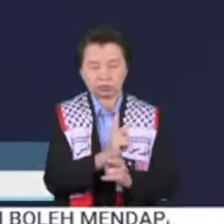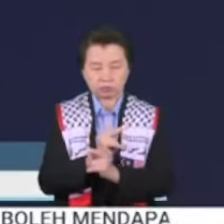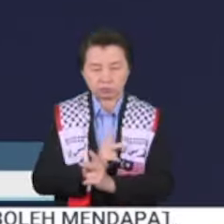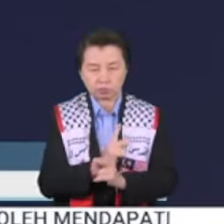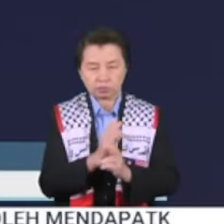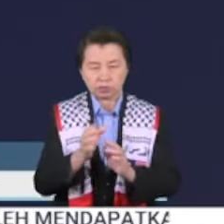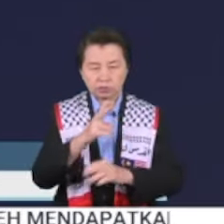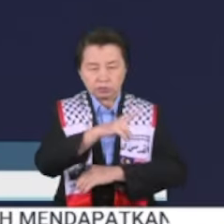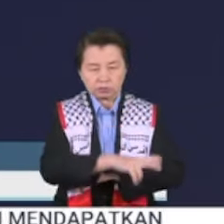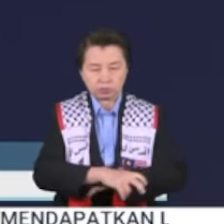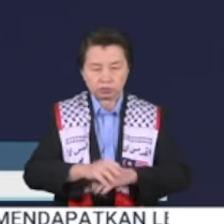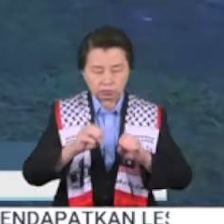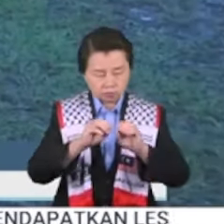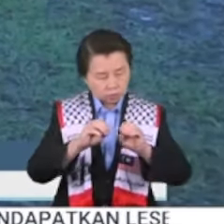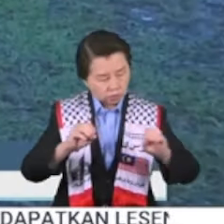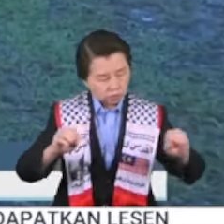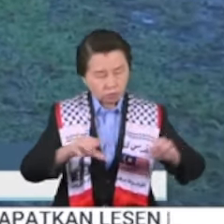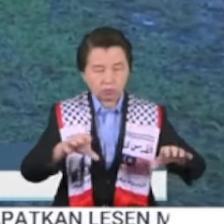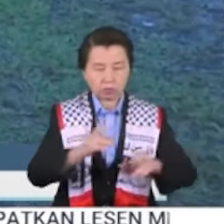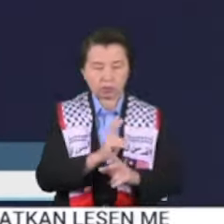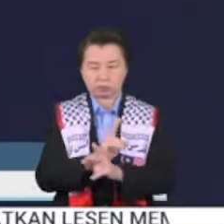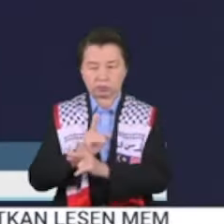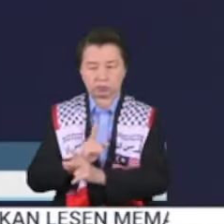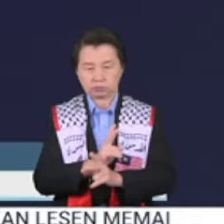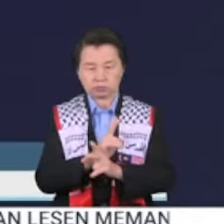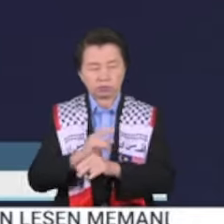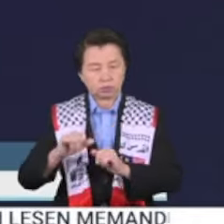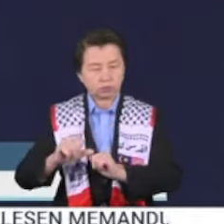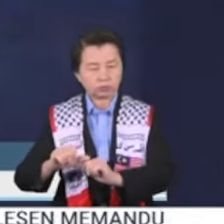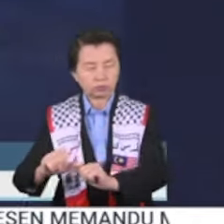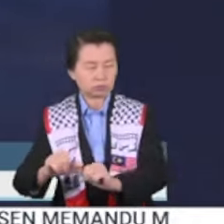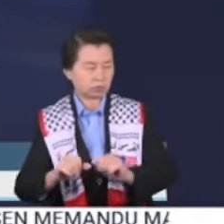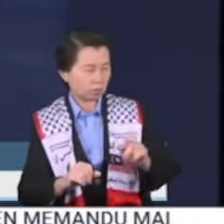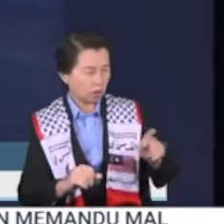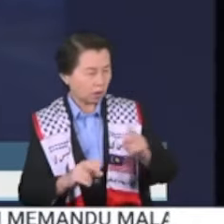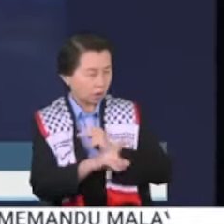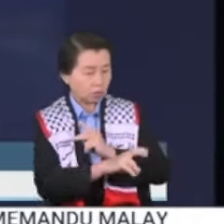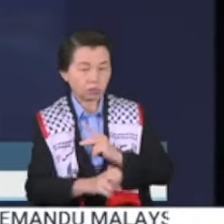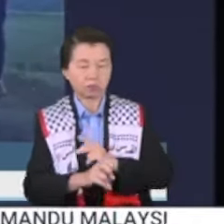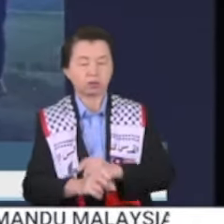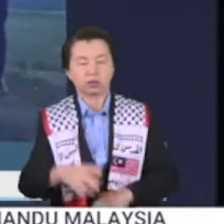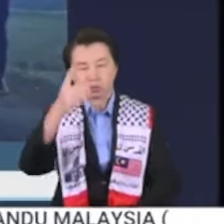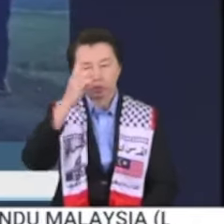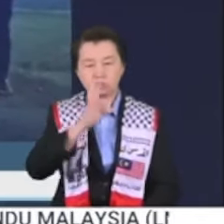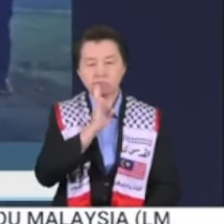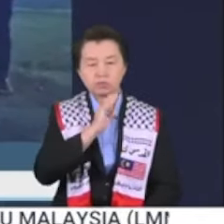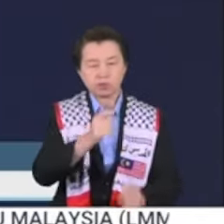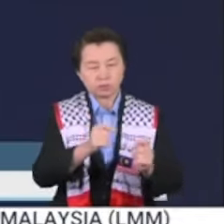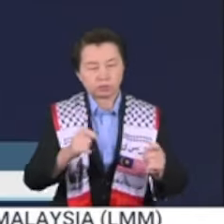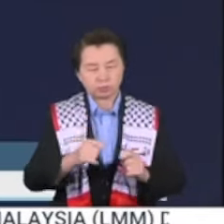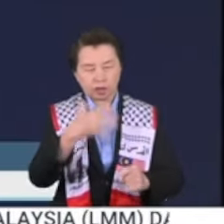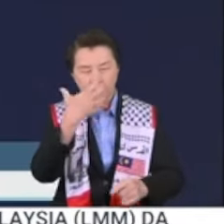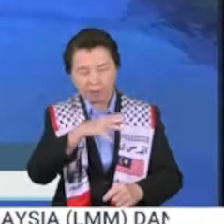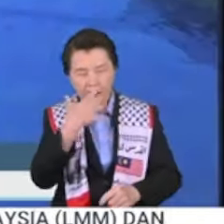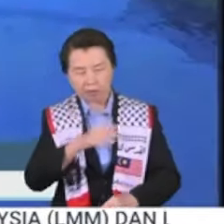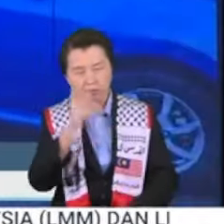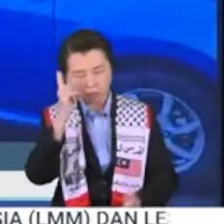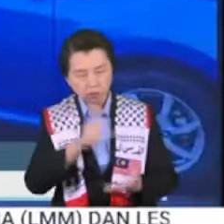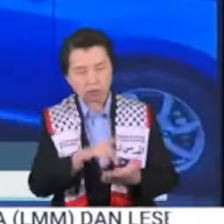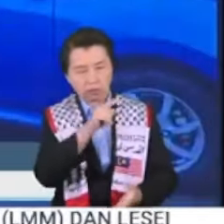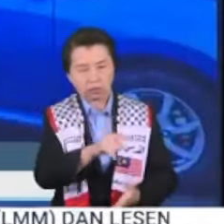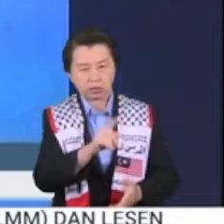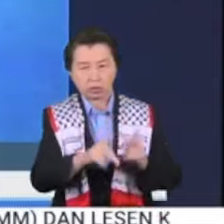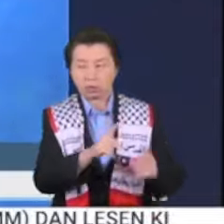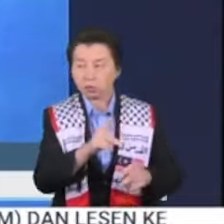sekuriti pencuri kabel yang menjalankan pengawasan berterusan. Menurut Datuk Zainal, beberapa lokasi panas dikenal pasti